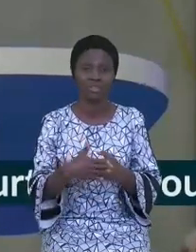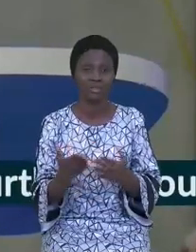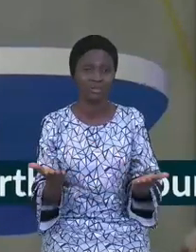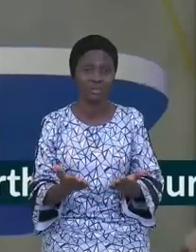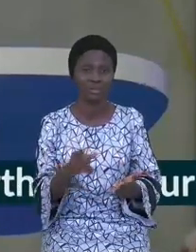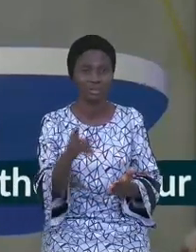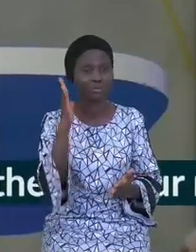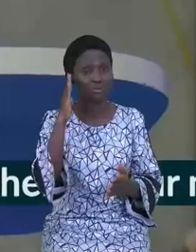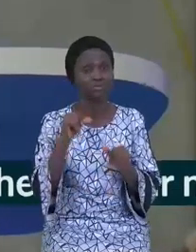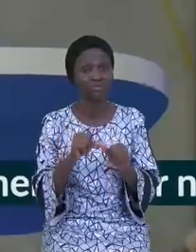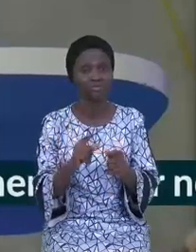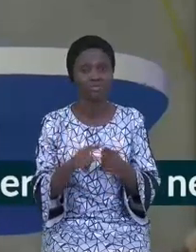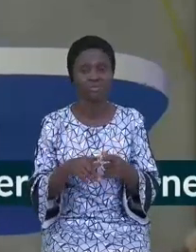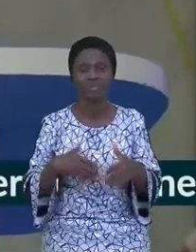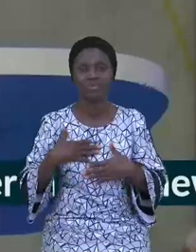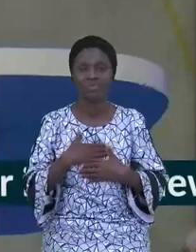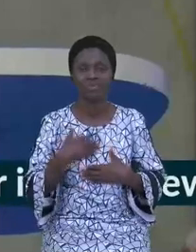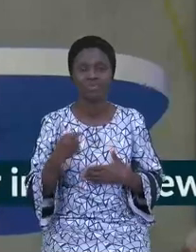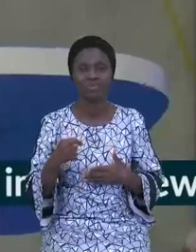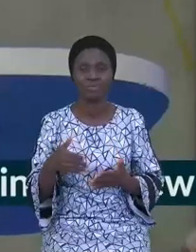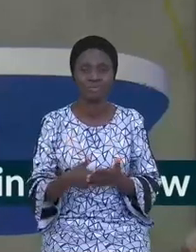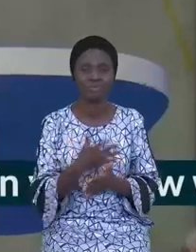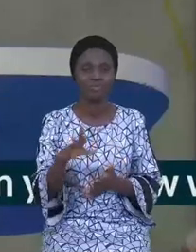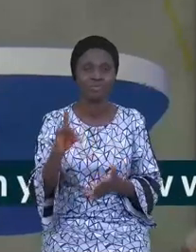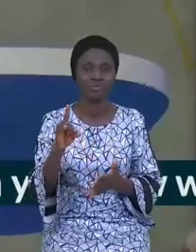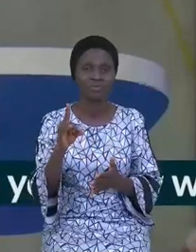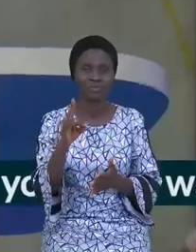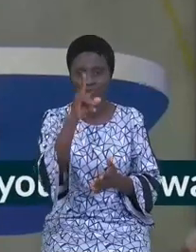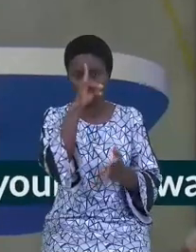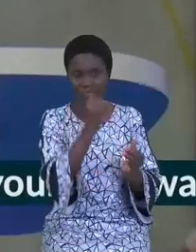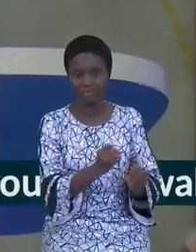à jouir de la nouvelle foi que vous avez trouvée en Christ.